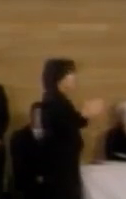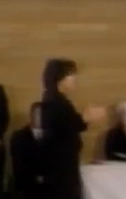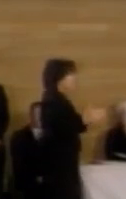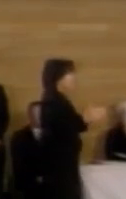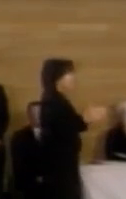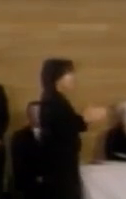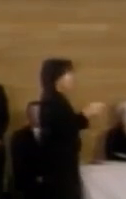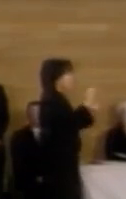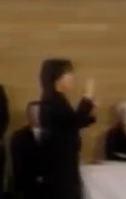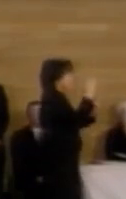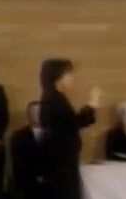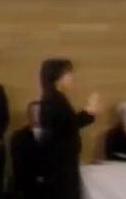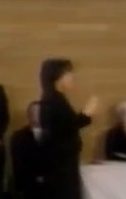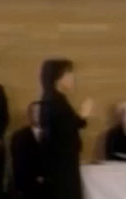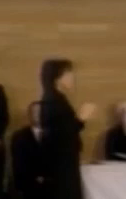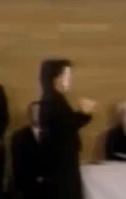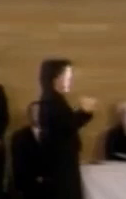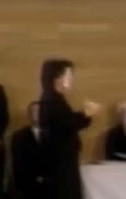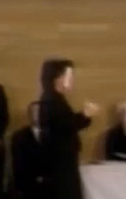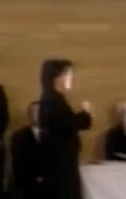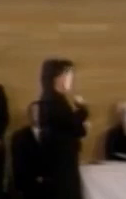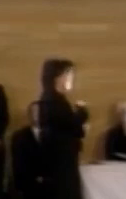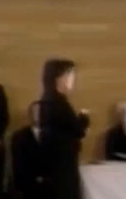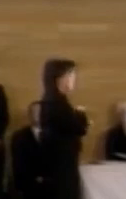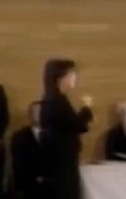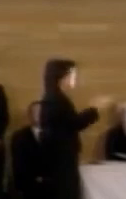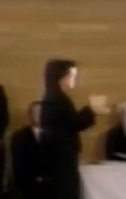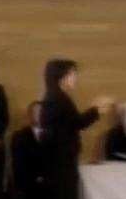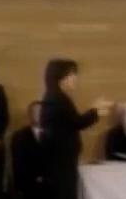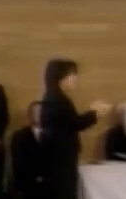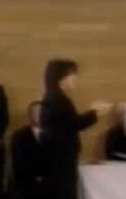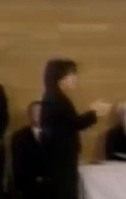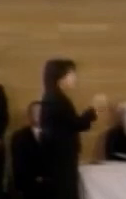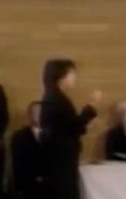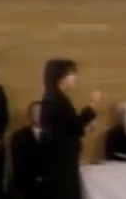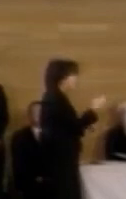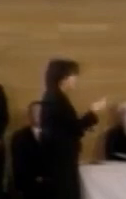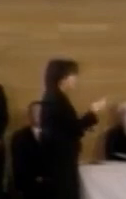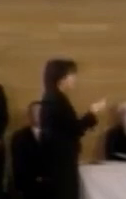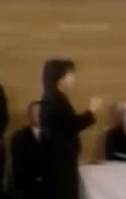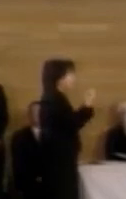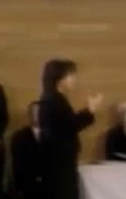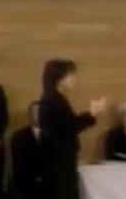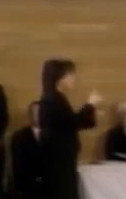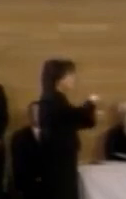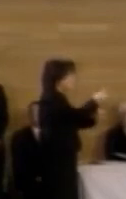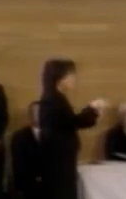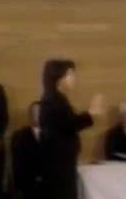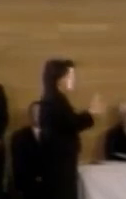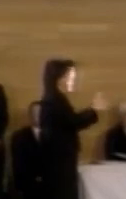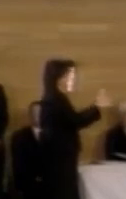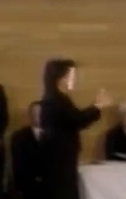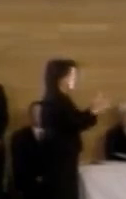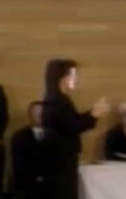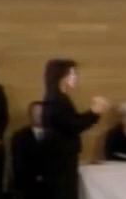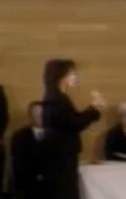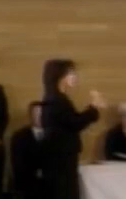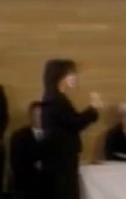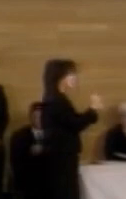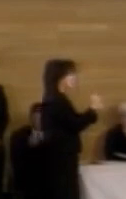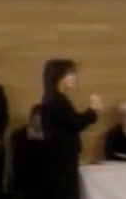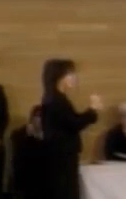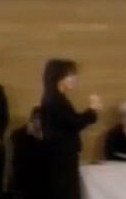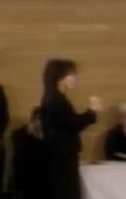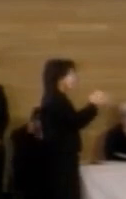被災者の心のケアや新しいコミュニティの形成、防災集団移転